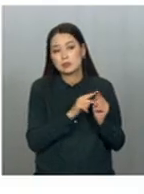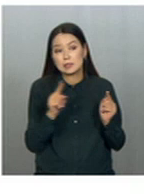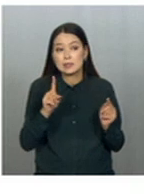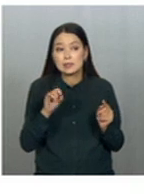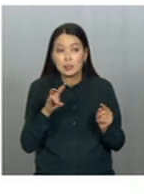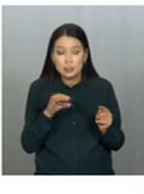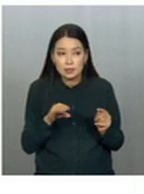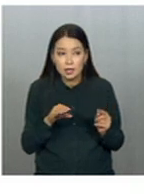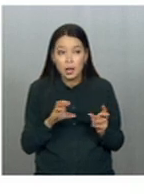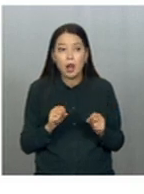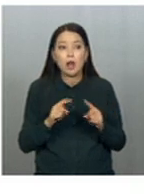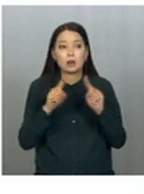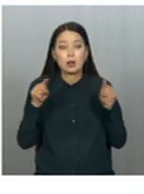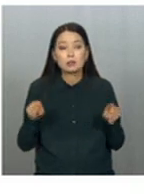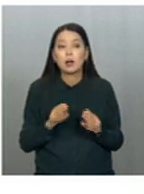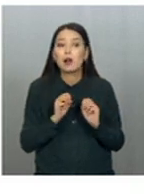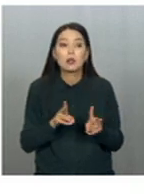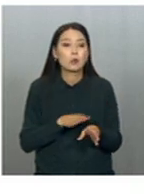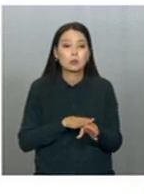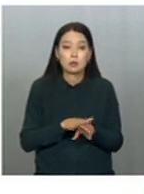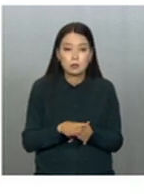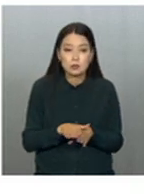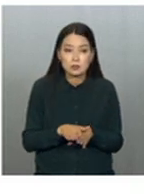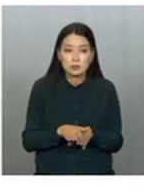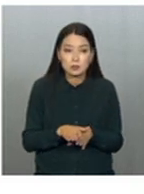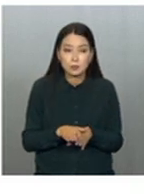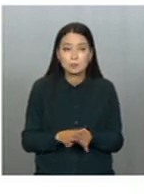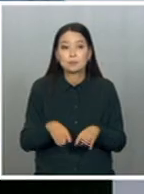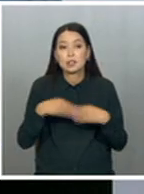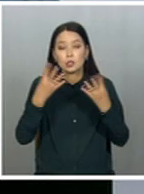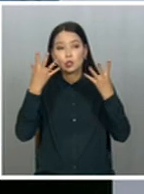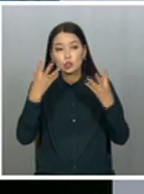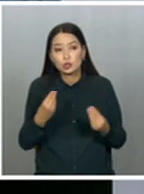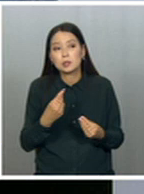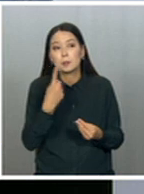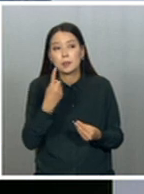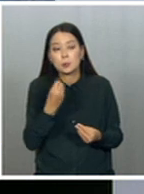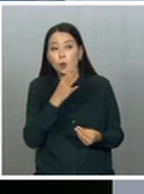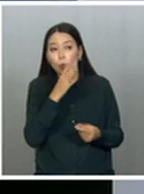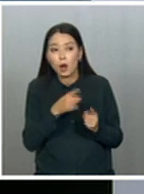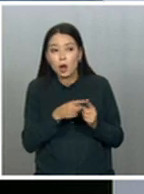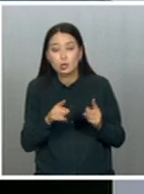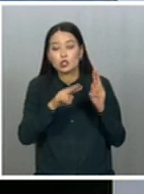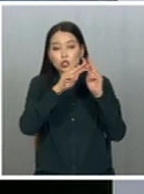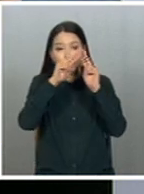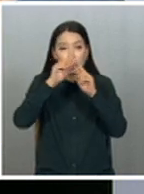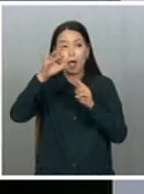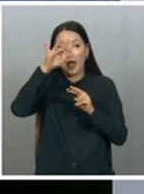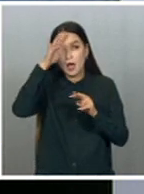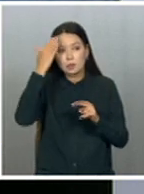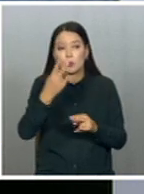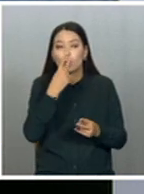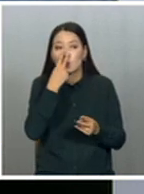Ал картаны қалай қолданамыз? Берілген күннің белгілі бір уақытында жұлдызды аспанның